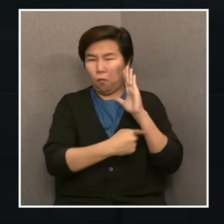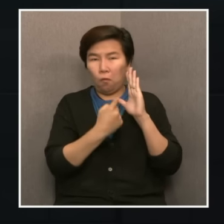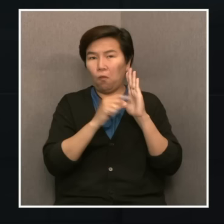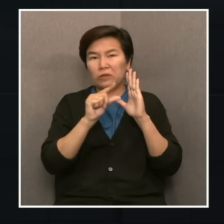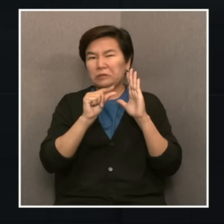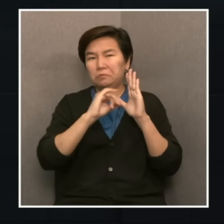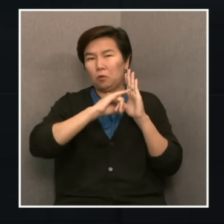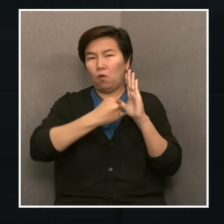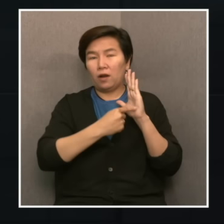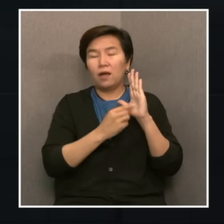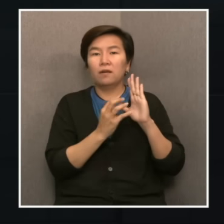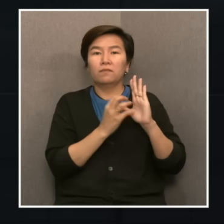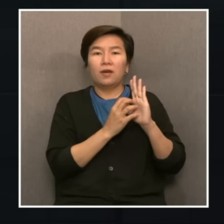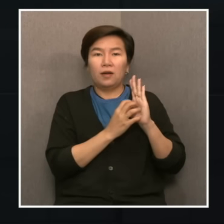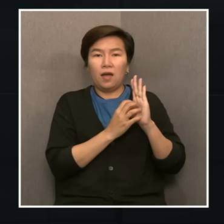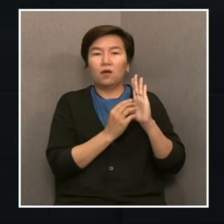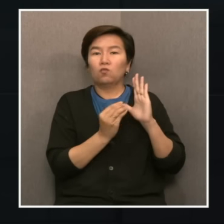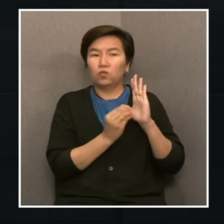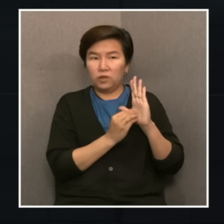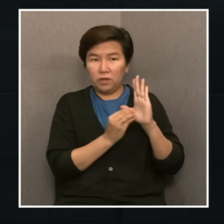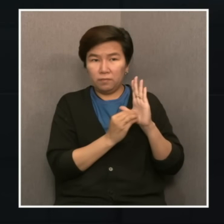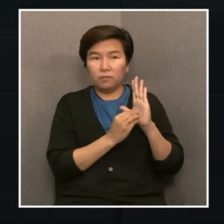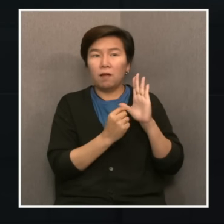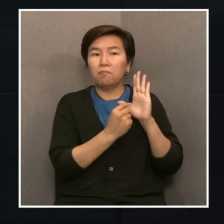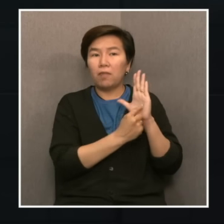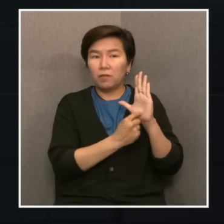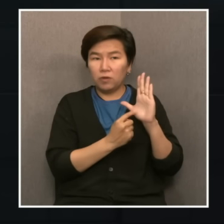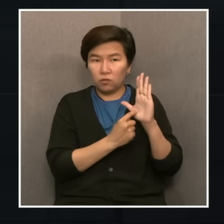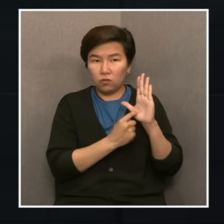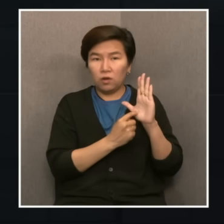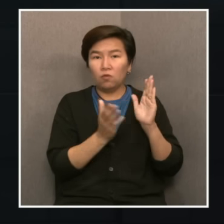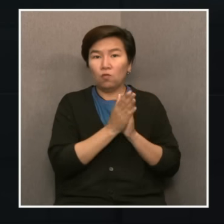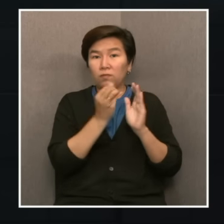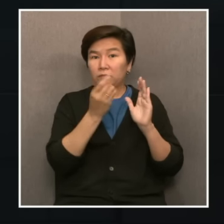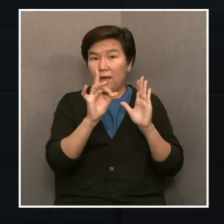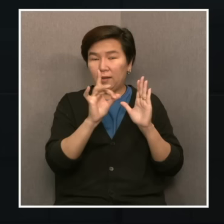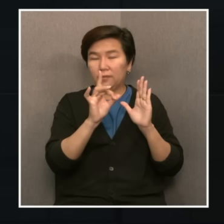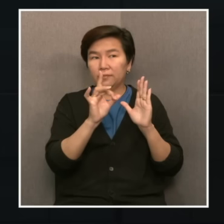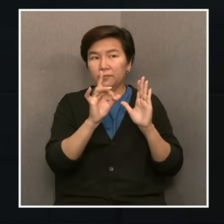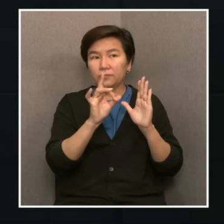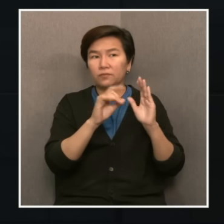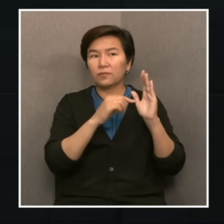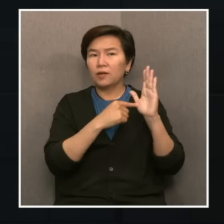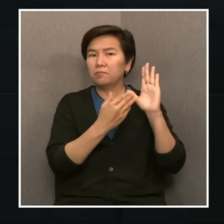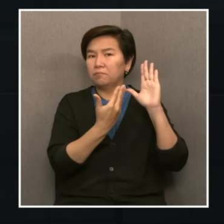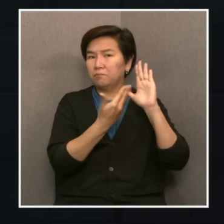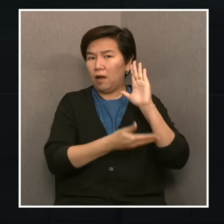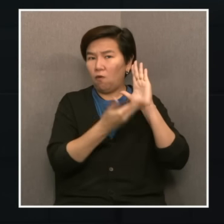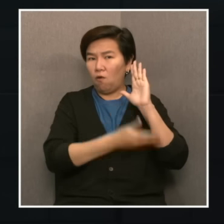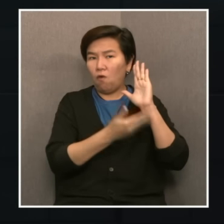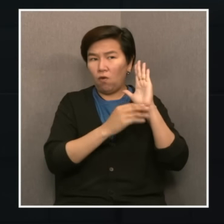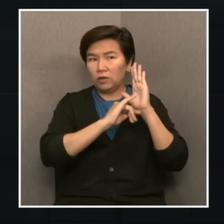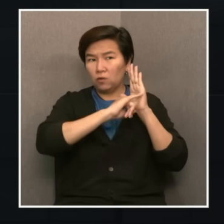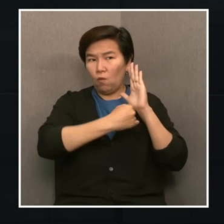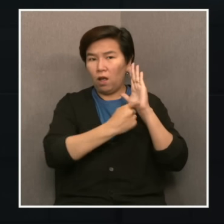จังหวัดภาคกลางรวมกรุงเทพมหานครปริมณฑล18จังหวัด เช่นเดียวกับภาคตะวันออกที่ได้รับผลกระท